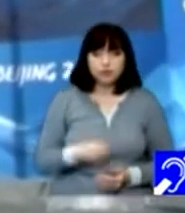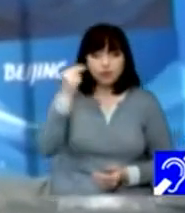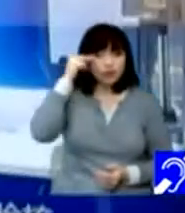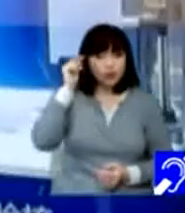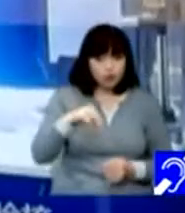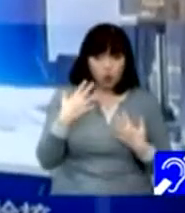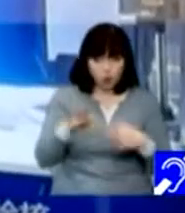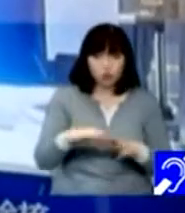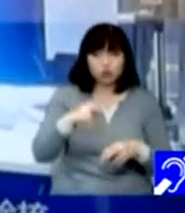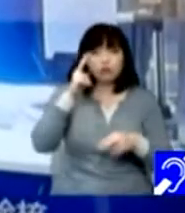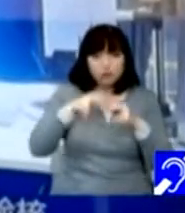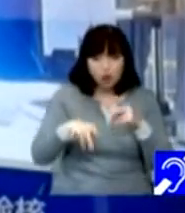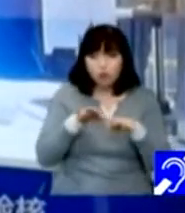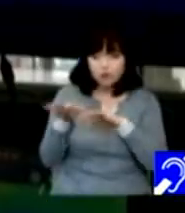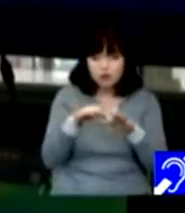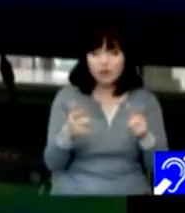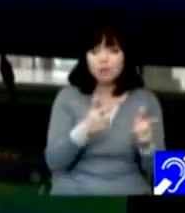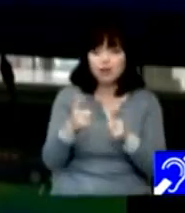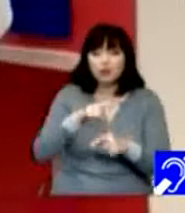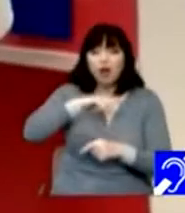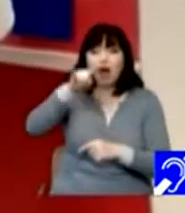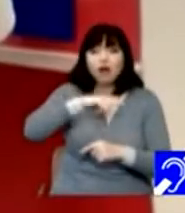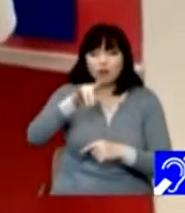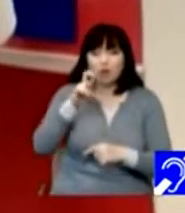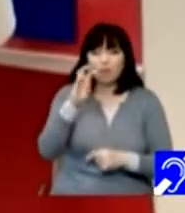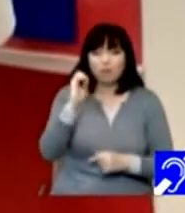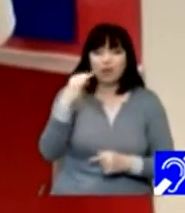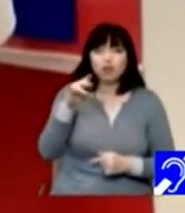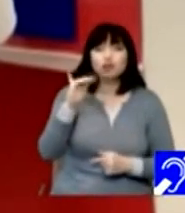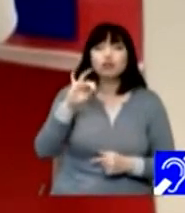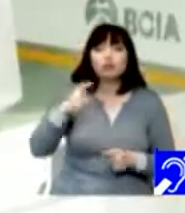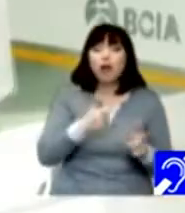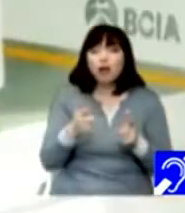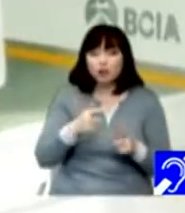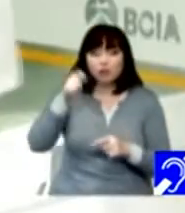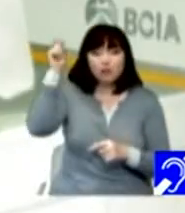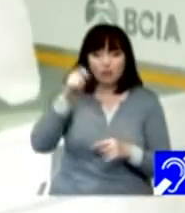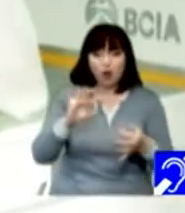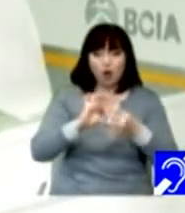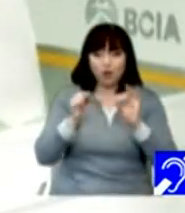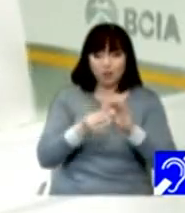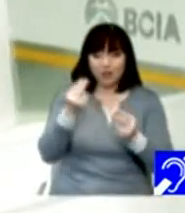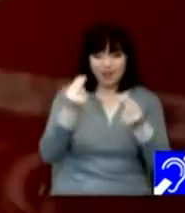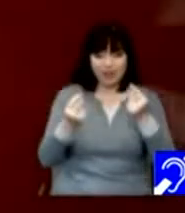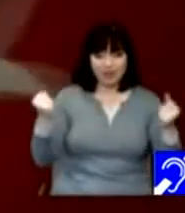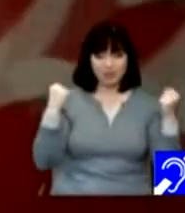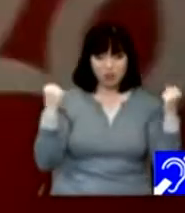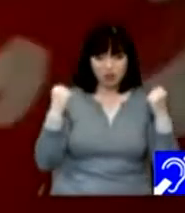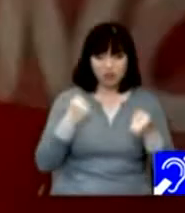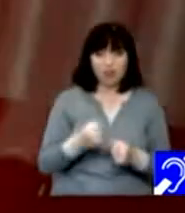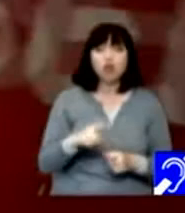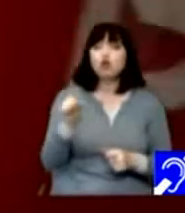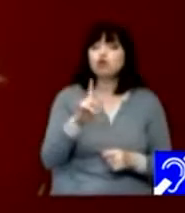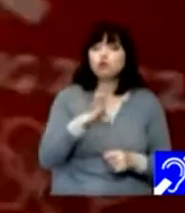Chinezii au terminat ampla operațiune de pregătire a aeroportului din Beijing în vederea sosirii sportivilor la Olimpiada de iarnă. Ce măsuri sanitare au